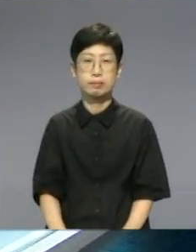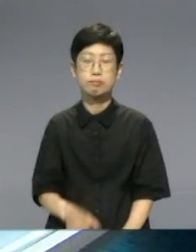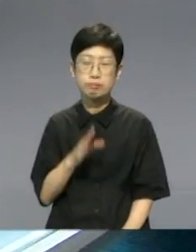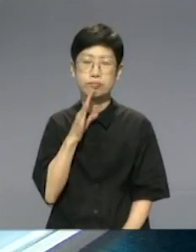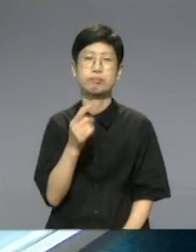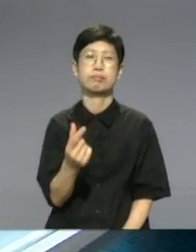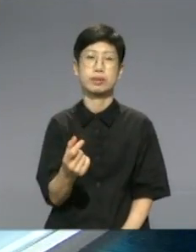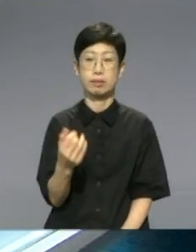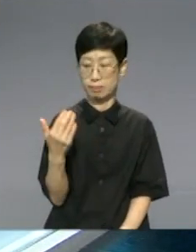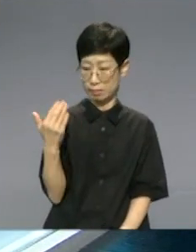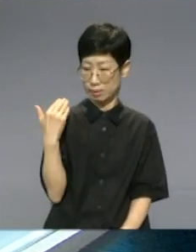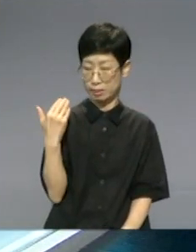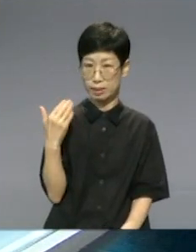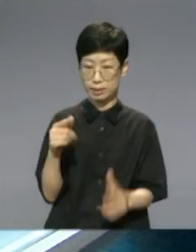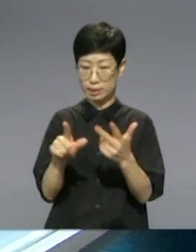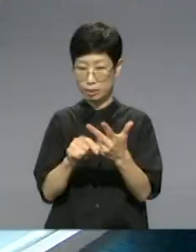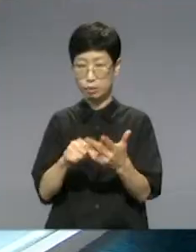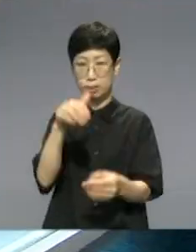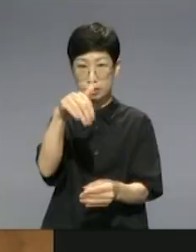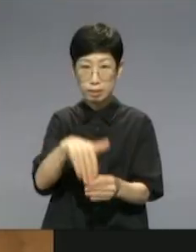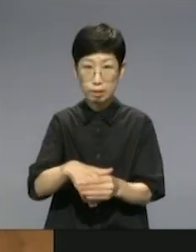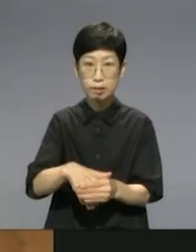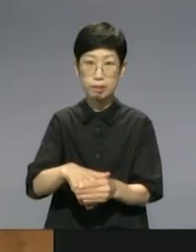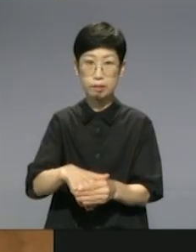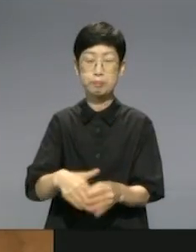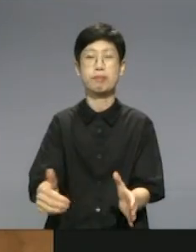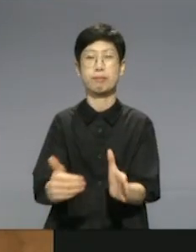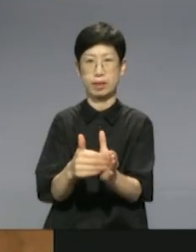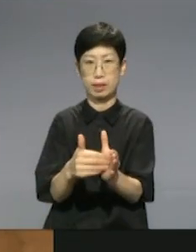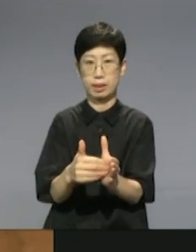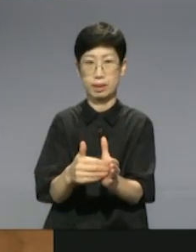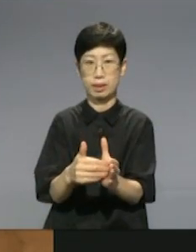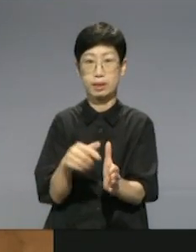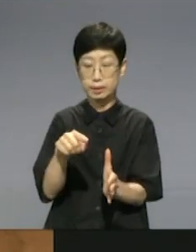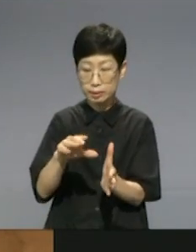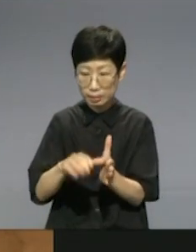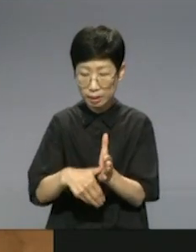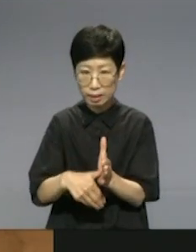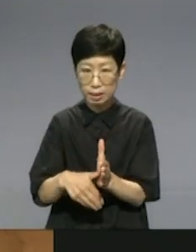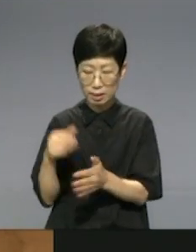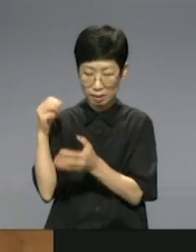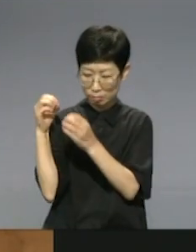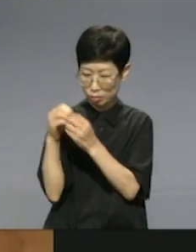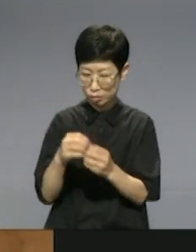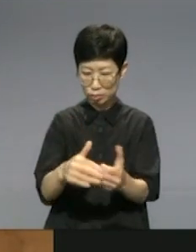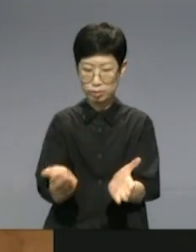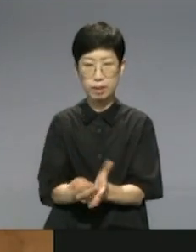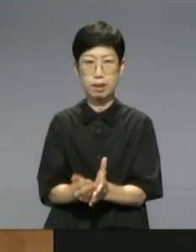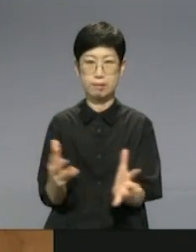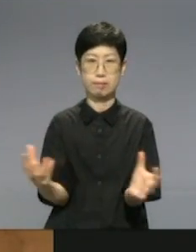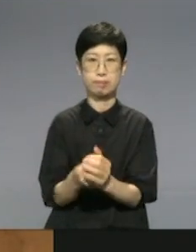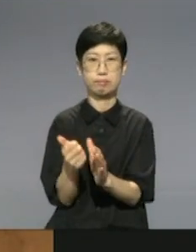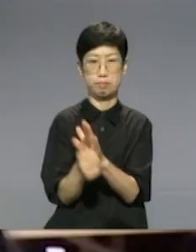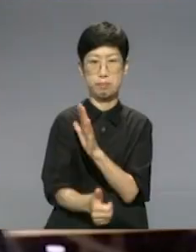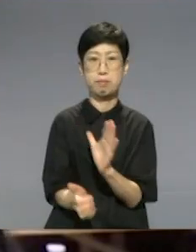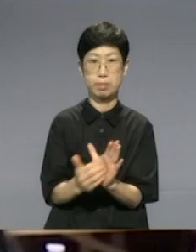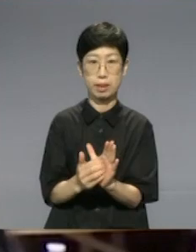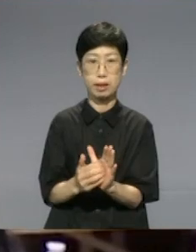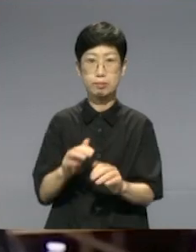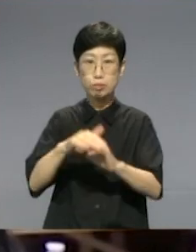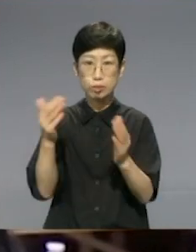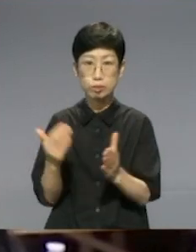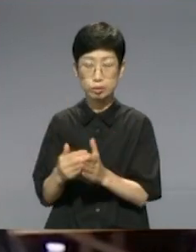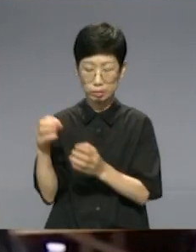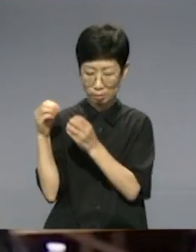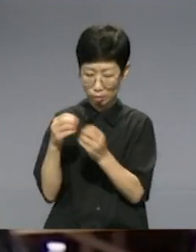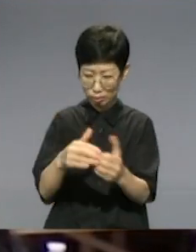네, 지난달 보궐선거가 있었는데 여기서 보수당은 참패했습니다. 모두 보수당